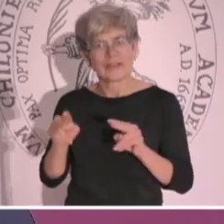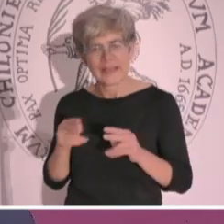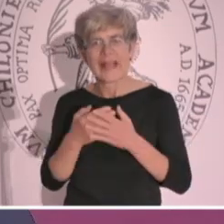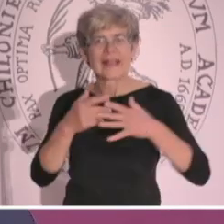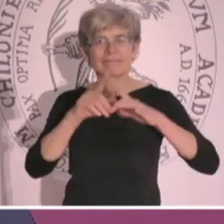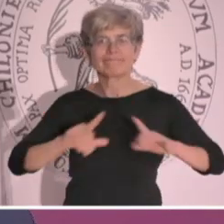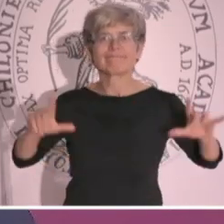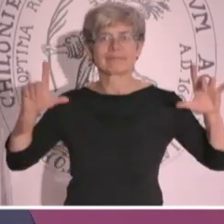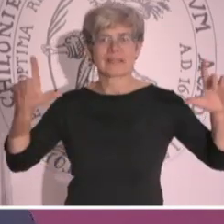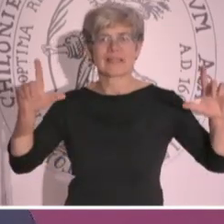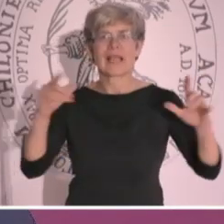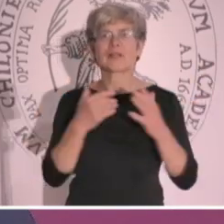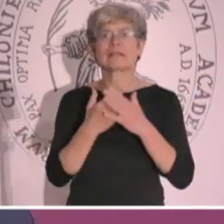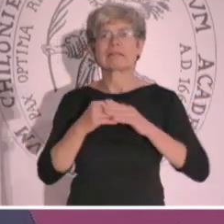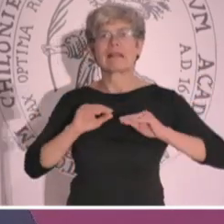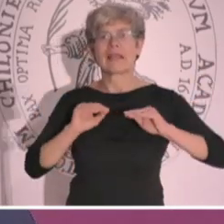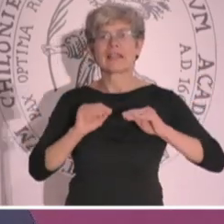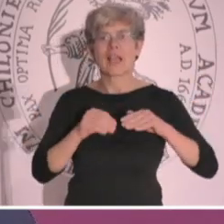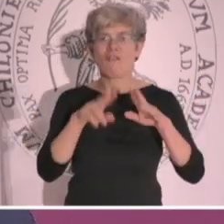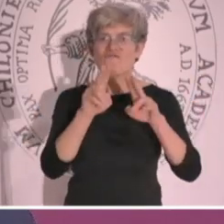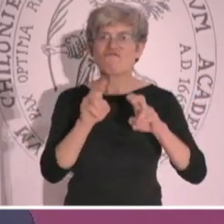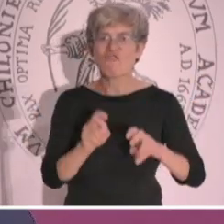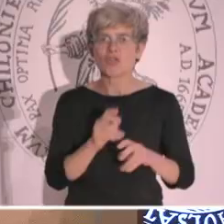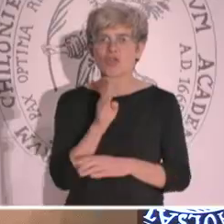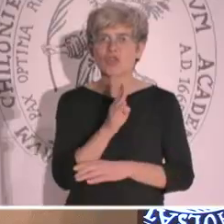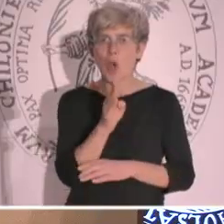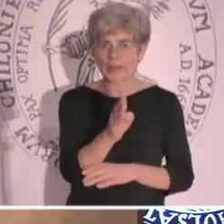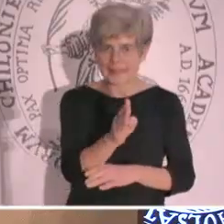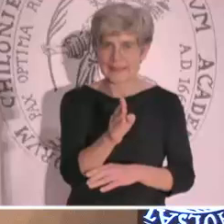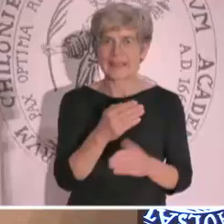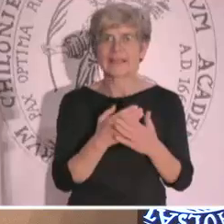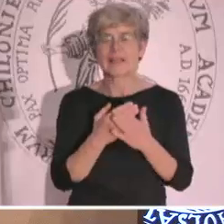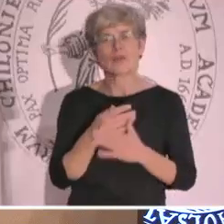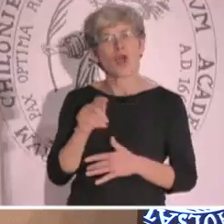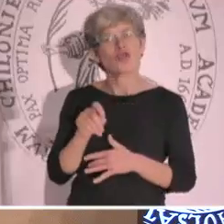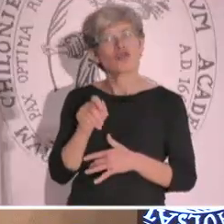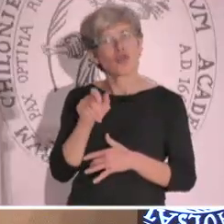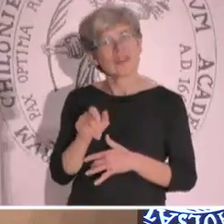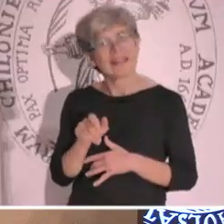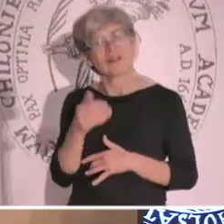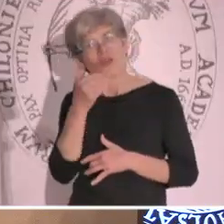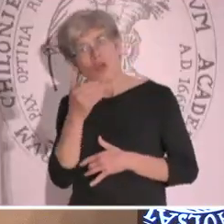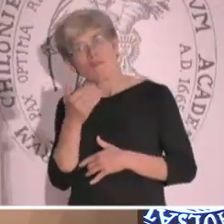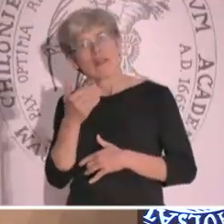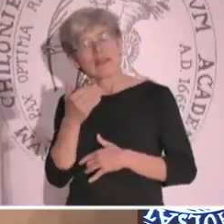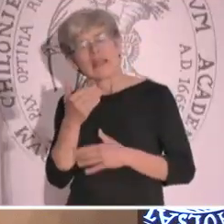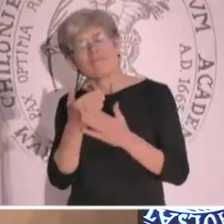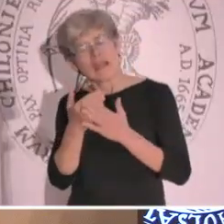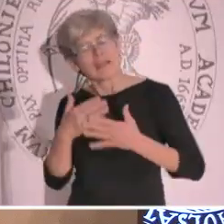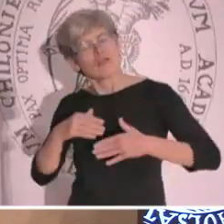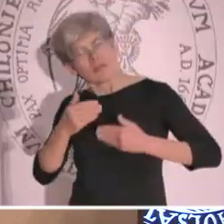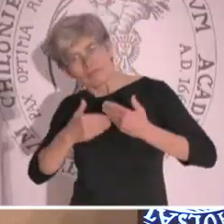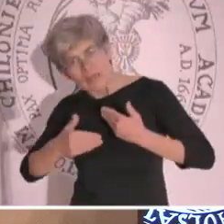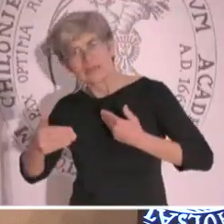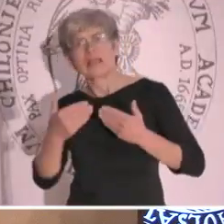forschungsorientierte Lehren. Das heißt, die Studierenden werden bei uns schon sehr früh in Übungen, in Forschungspraktika und auch